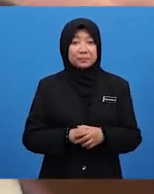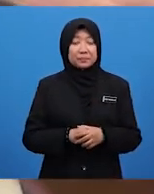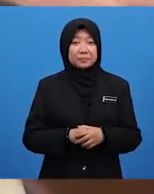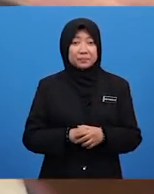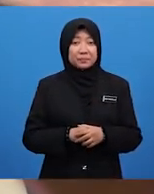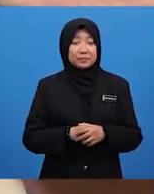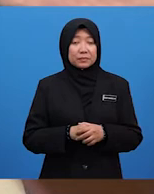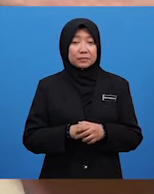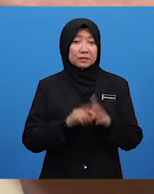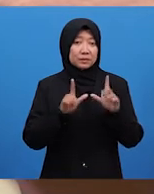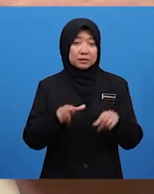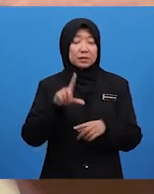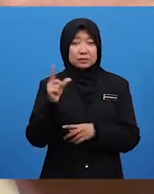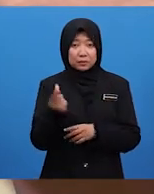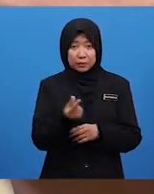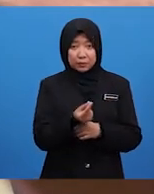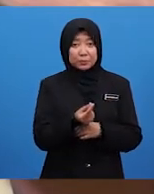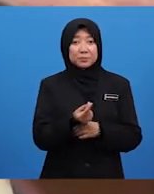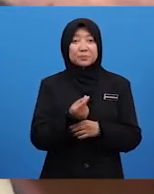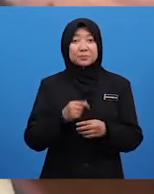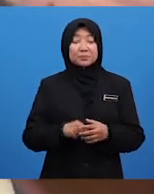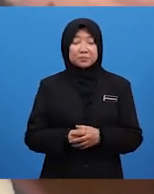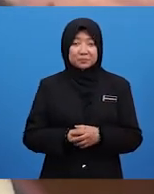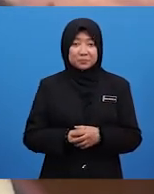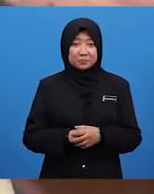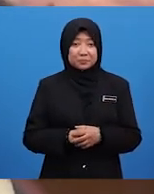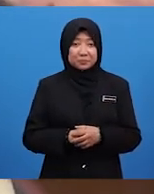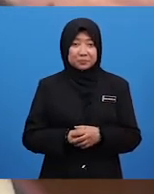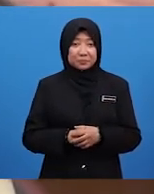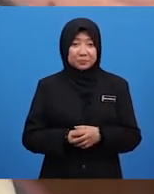pasangkan jarum pada mesin smoking glitters.